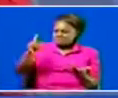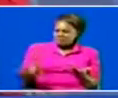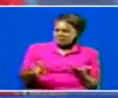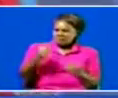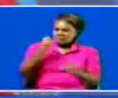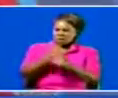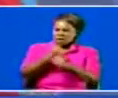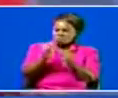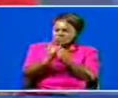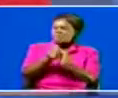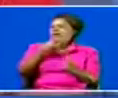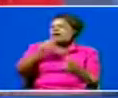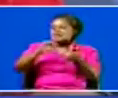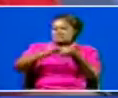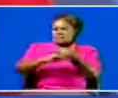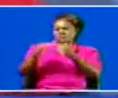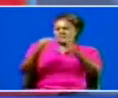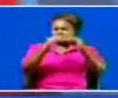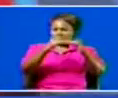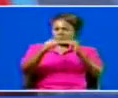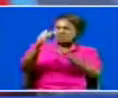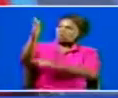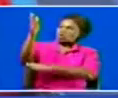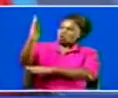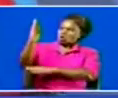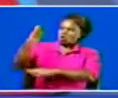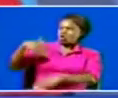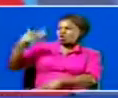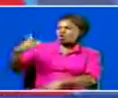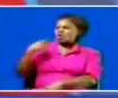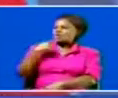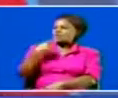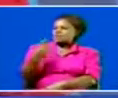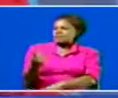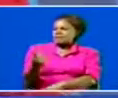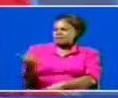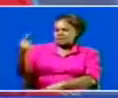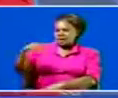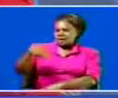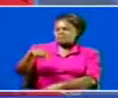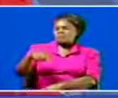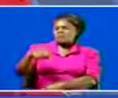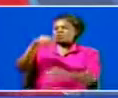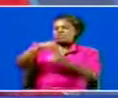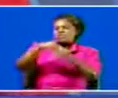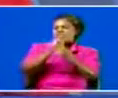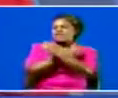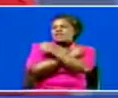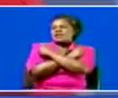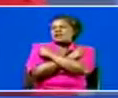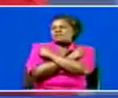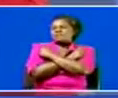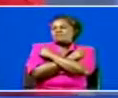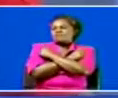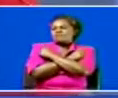na ule mumeo, musawazishane. Na Mwenyezi Mungu siku zote huingia kati mahali pana upendo na pana uhakika na